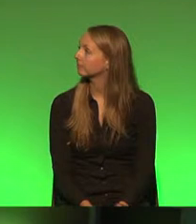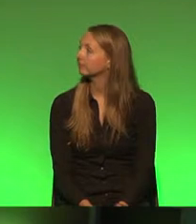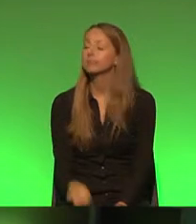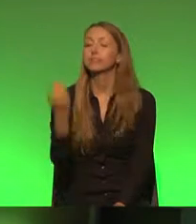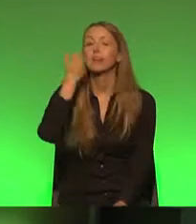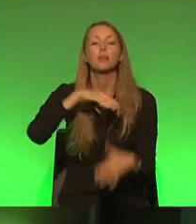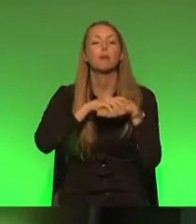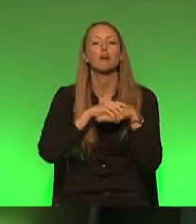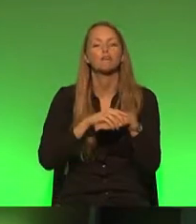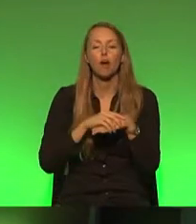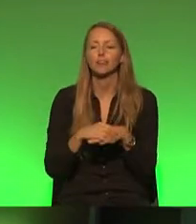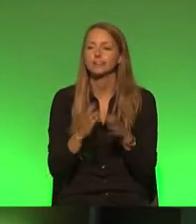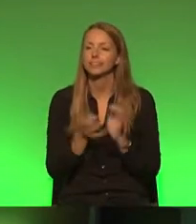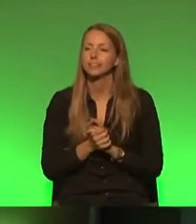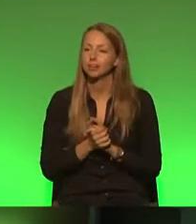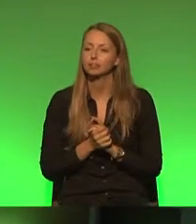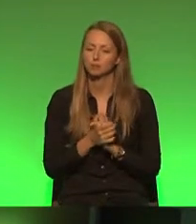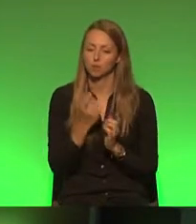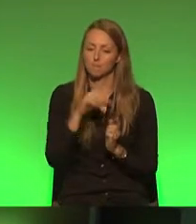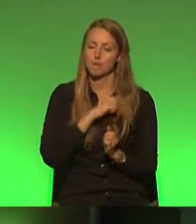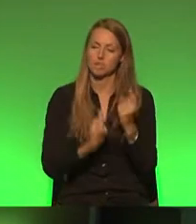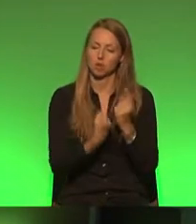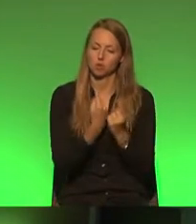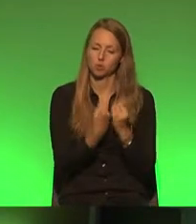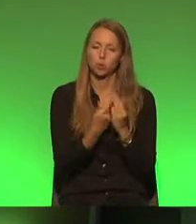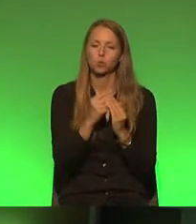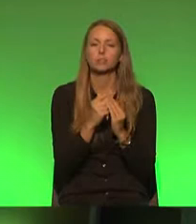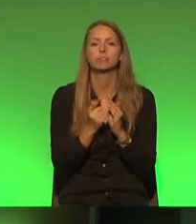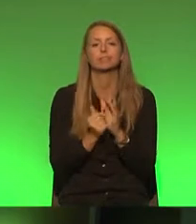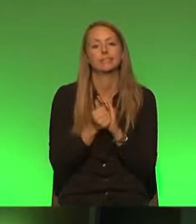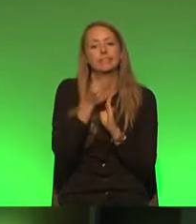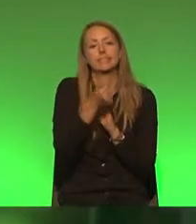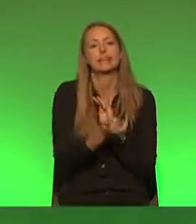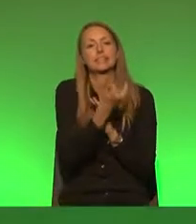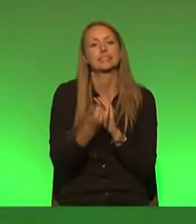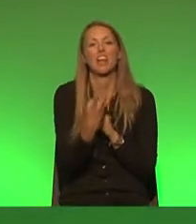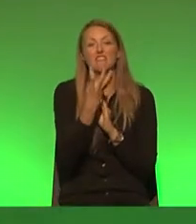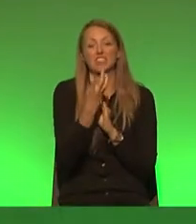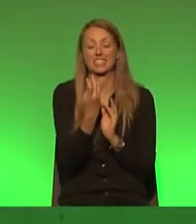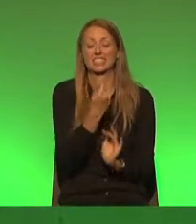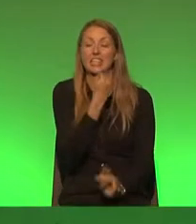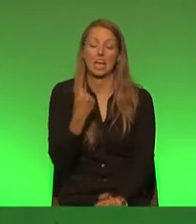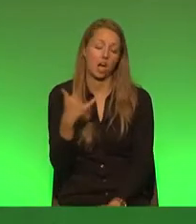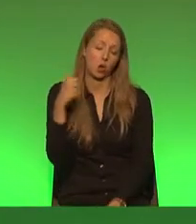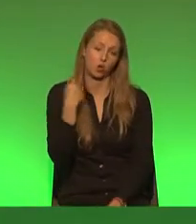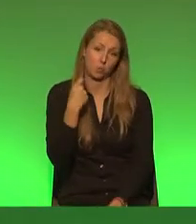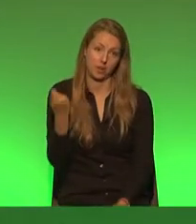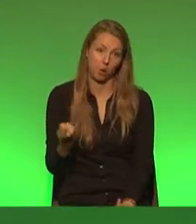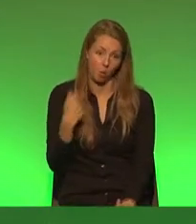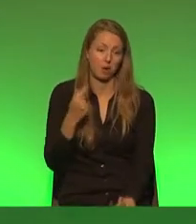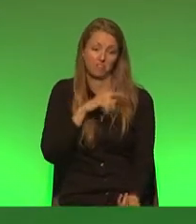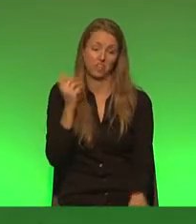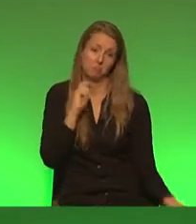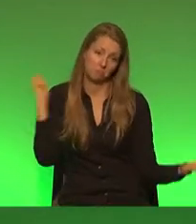Liebe Freundinnen und Freunde, wir Grüne stehen ein Jahr vor unserem 40. Parteigeburtstag in einer Umbruchphase.